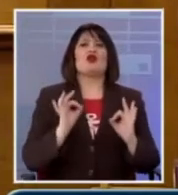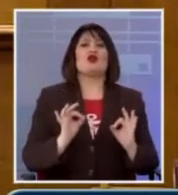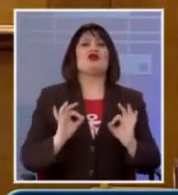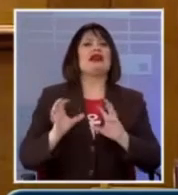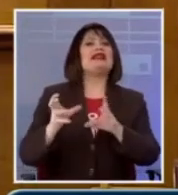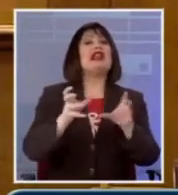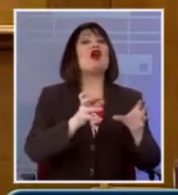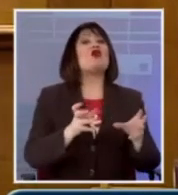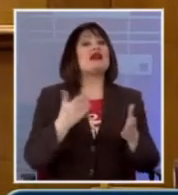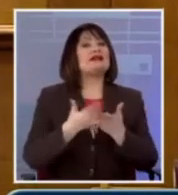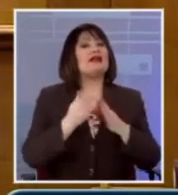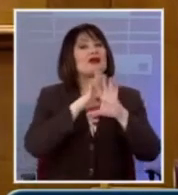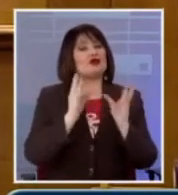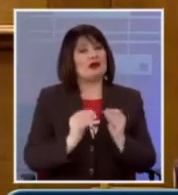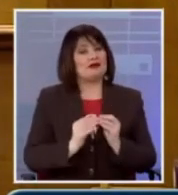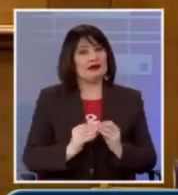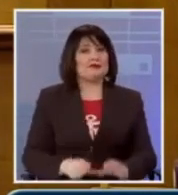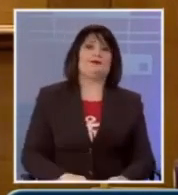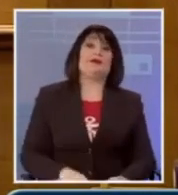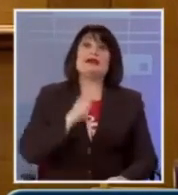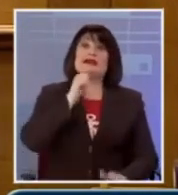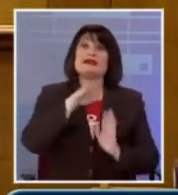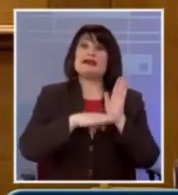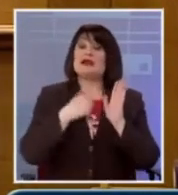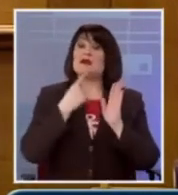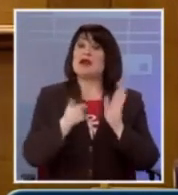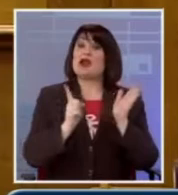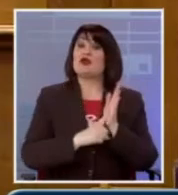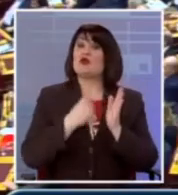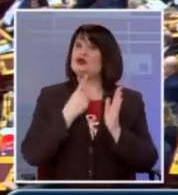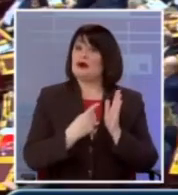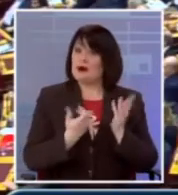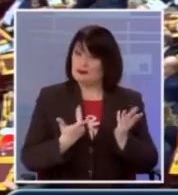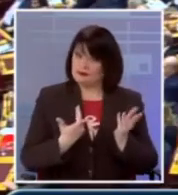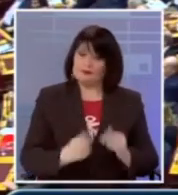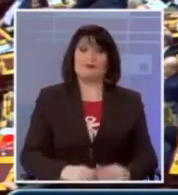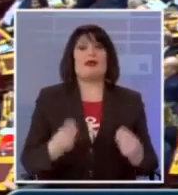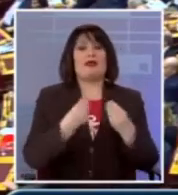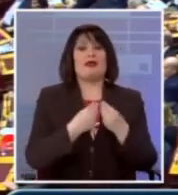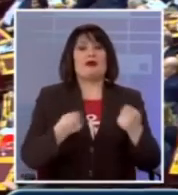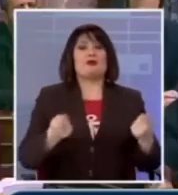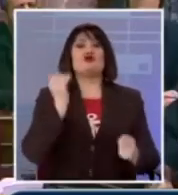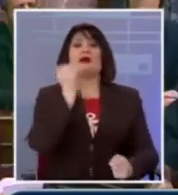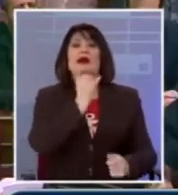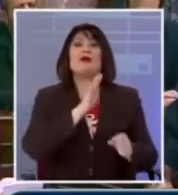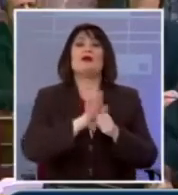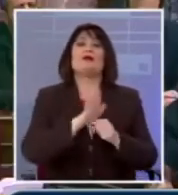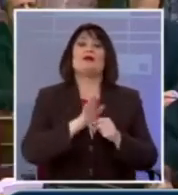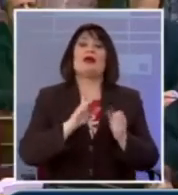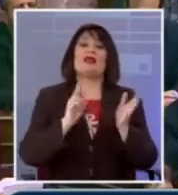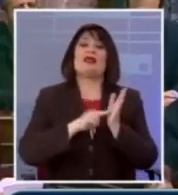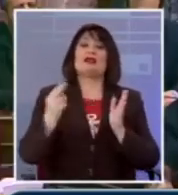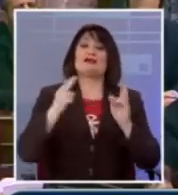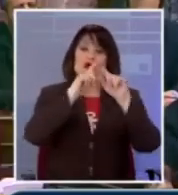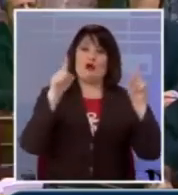μαζικής ενημέρωσης. Θα κινηθούμε κατά το Σύνταγμα και την κείμενη νομοθεσία. Εφαρμόζουμε άμεσα επαρκές θεσμικό